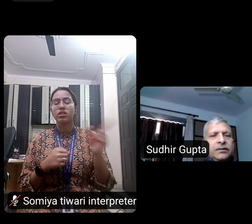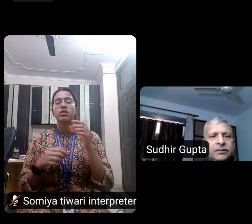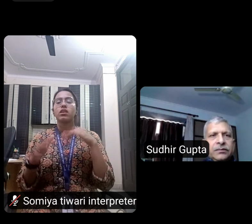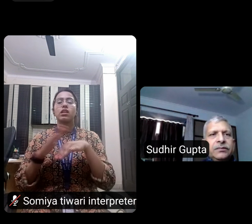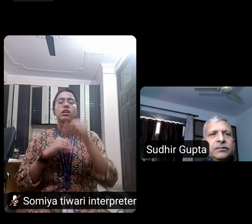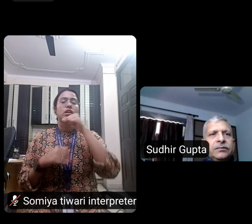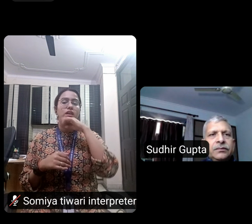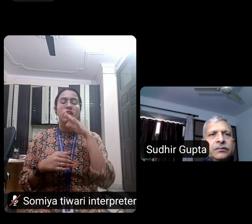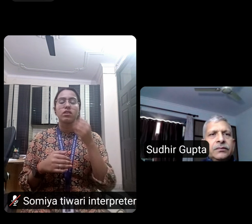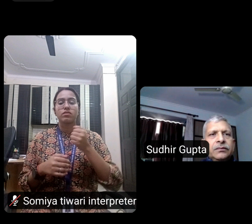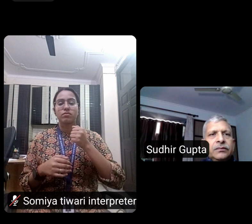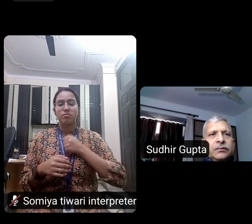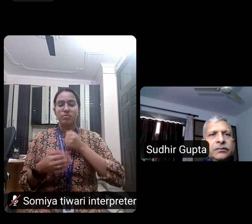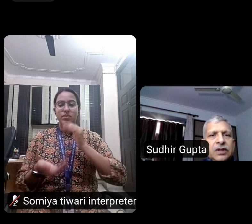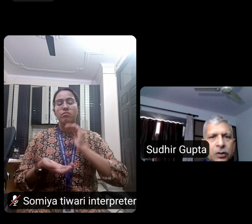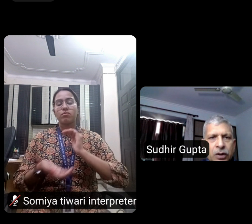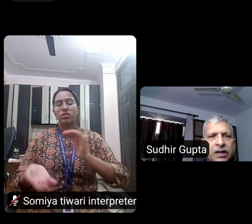हेलो।